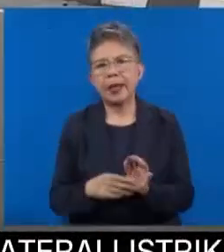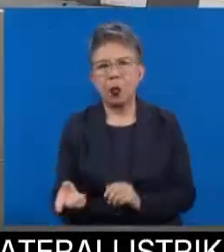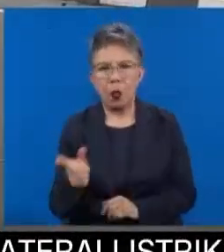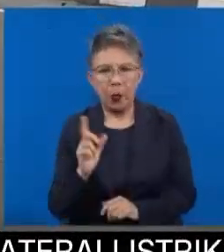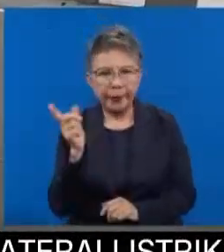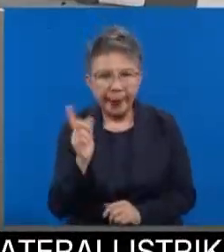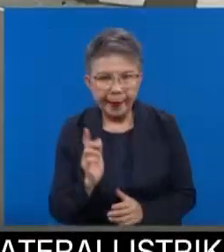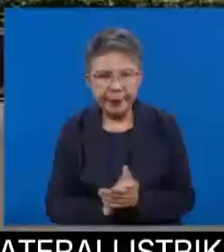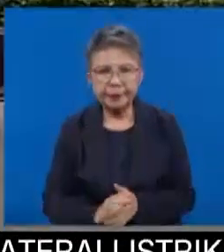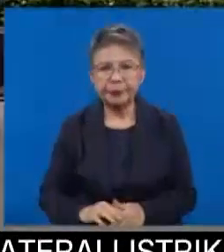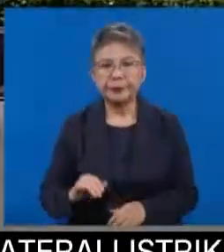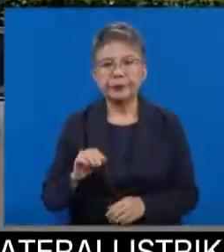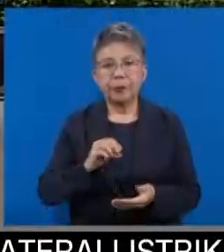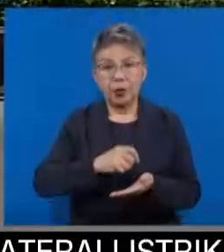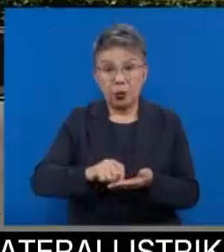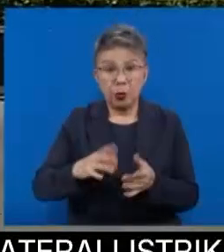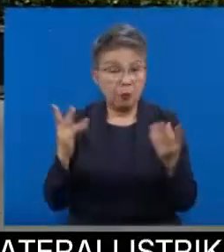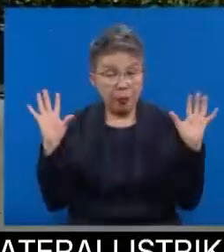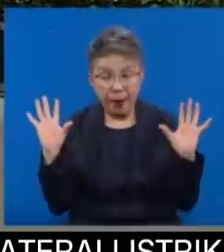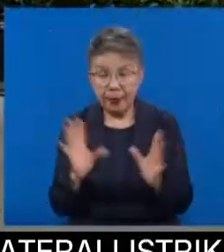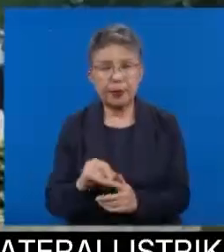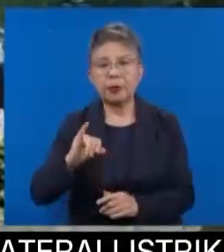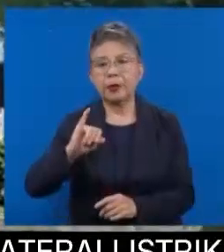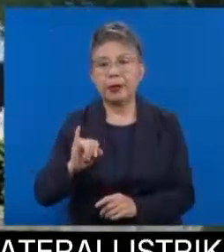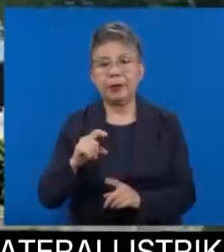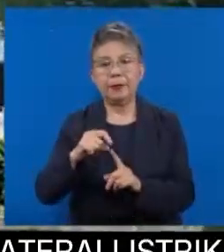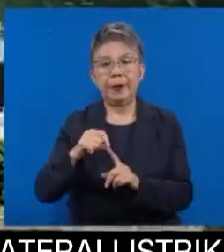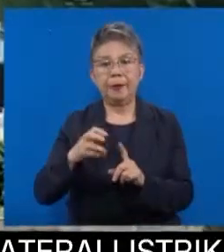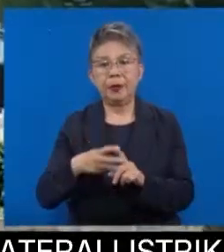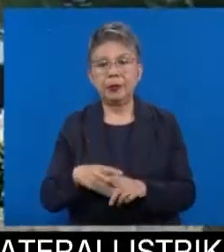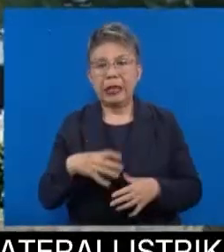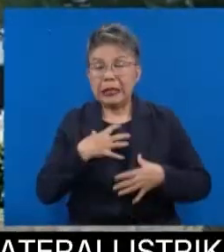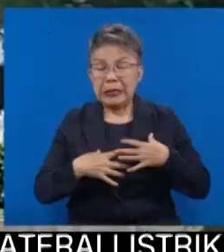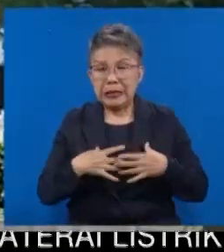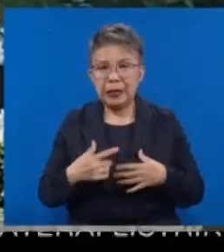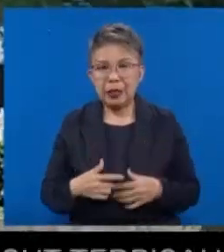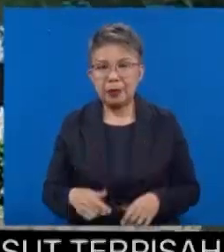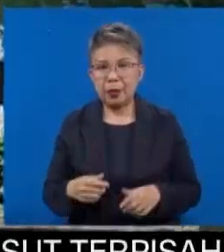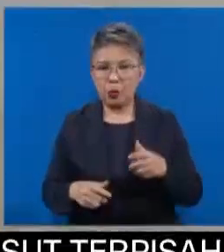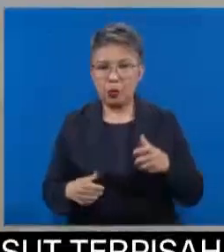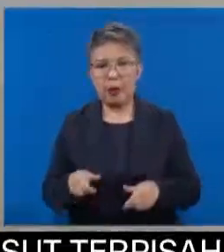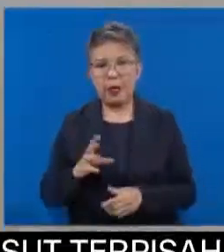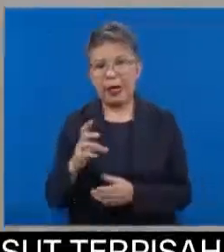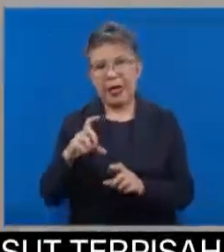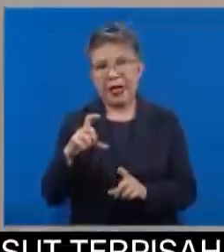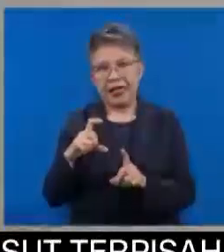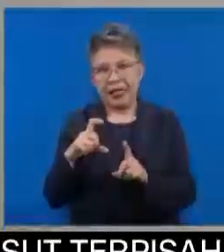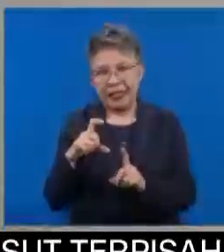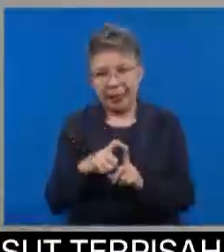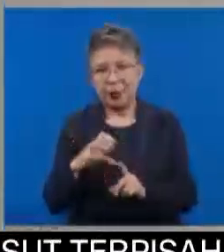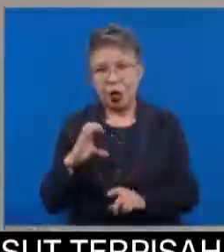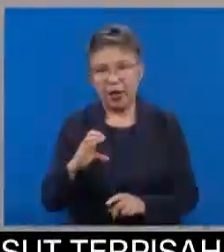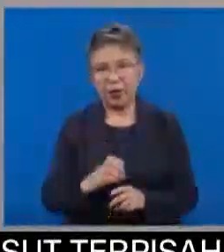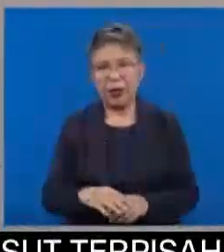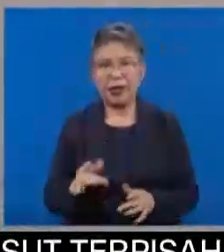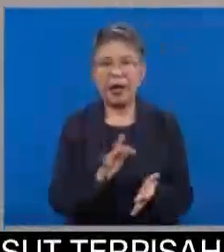Sejumlah mahasiswa Institut Pertanian Bogor diselimuti kegelisahan. Mereka kerap mendapatkan teror dari debt collector aplikasi pinjaman